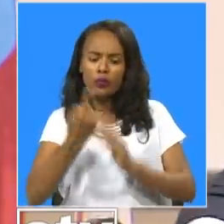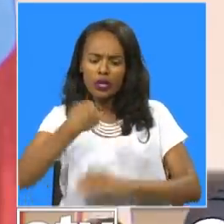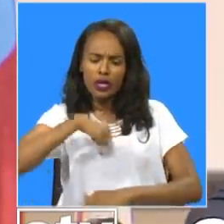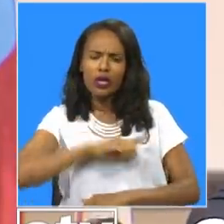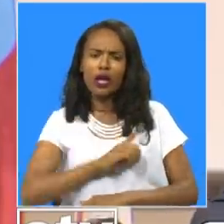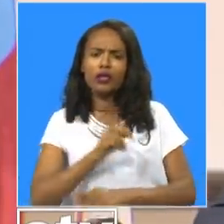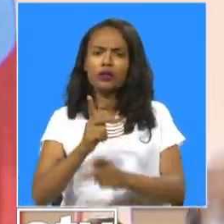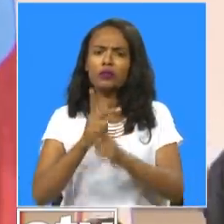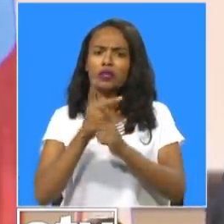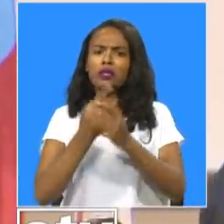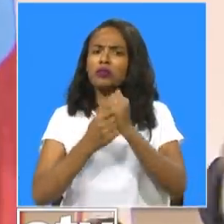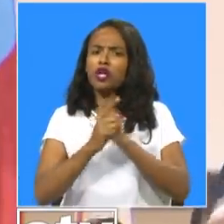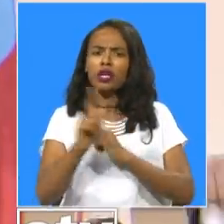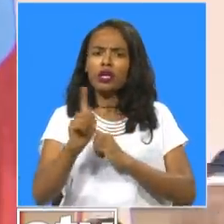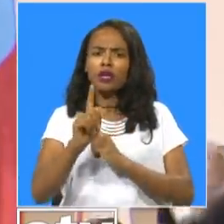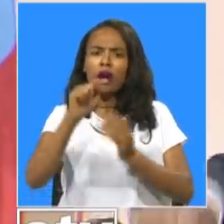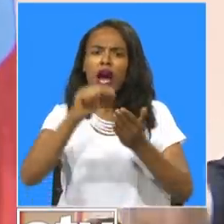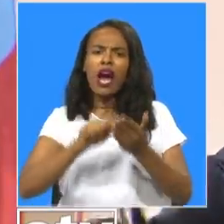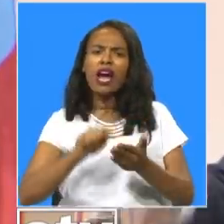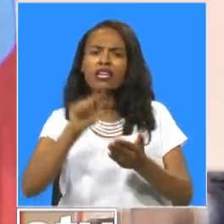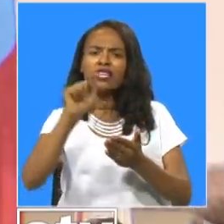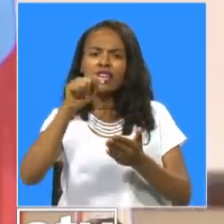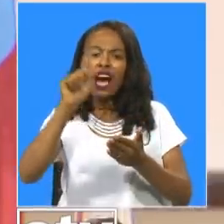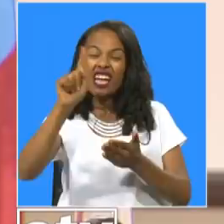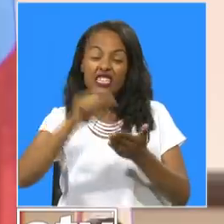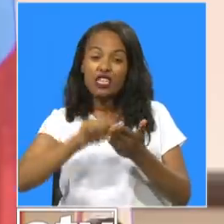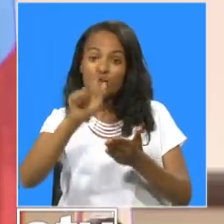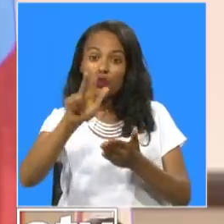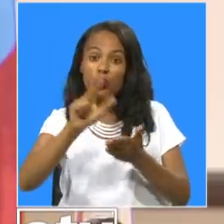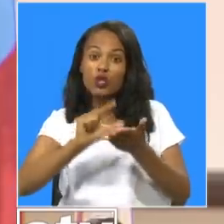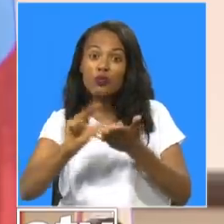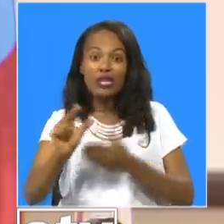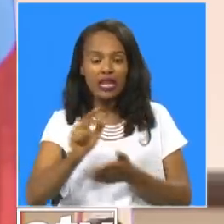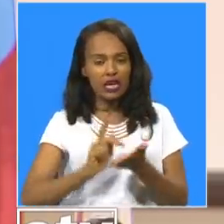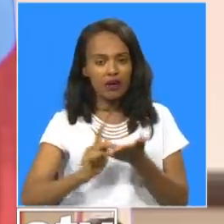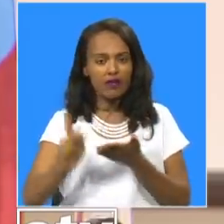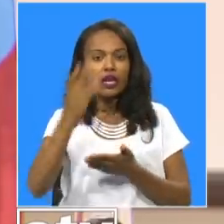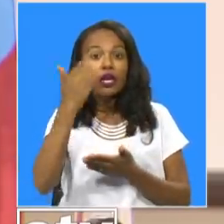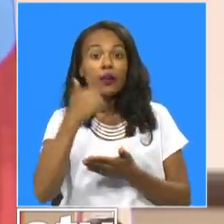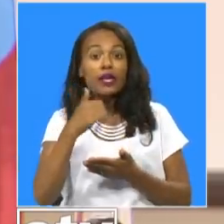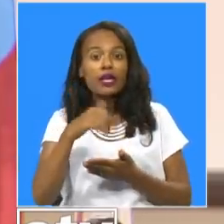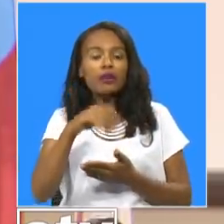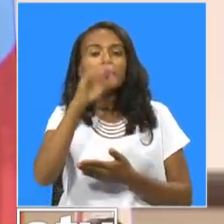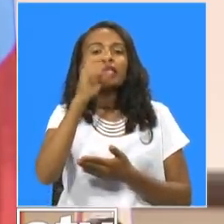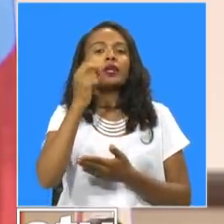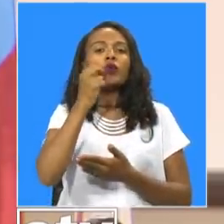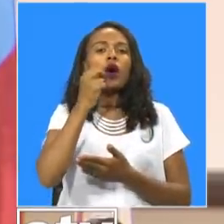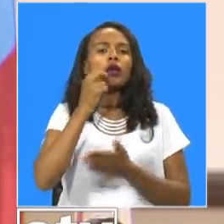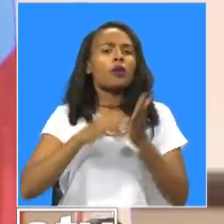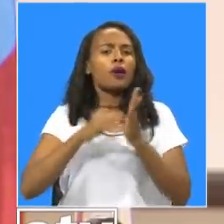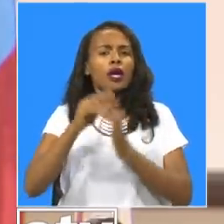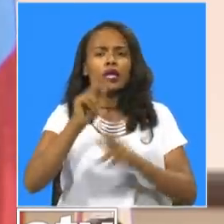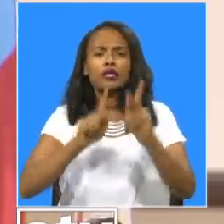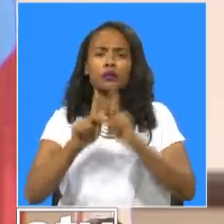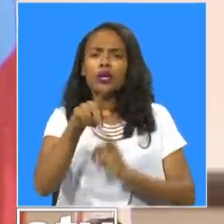ብድር ብቻ ሳይሆን 1.3 ቢሊዮን ብር ከፍለን ለምን? መጠጥ ውሃ የመቀሌ ህዝብ